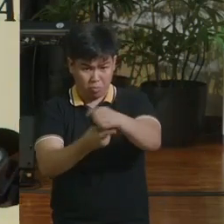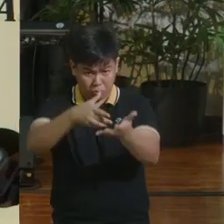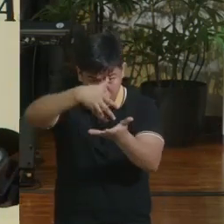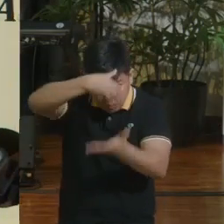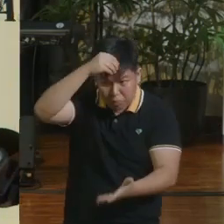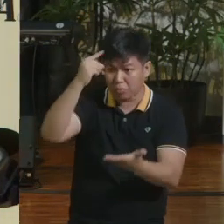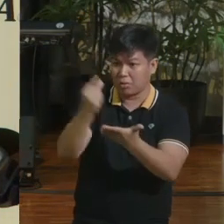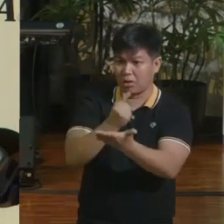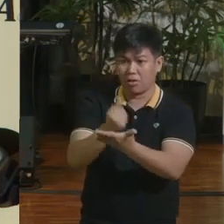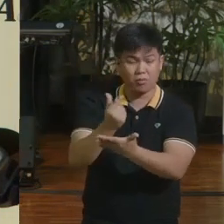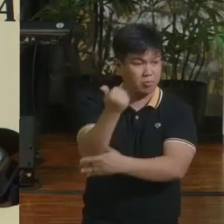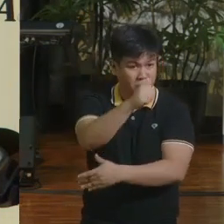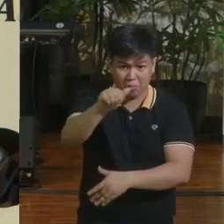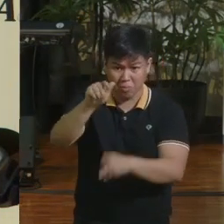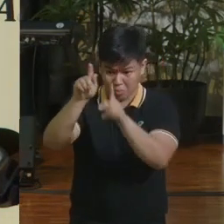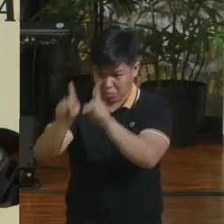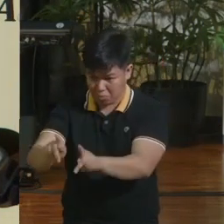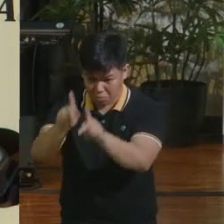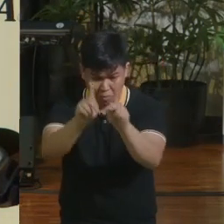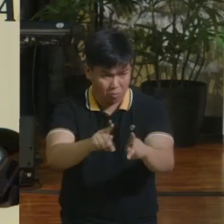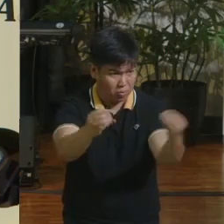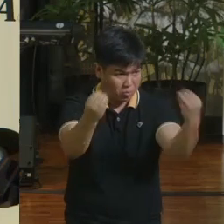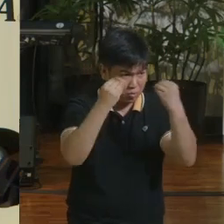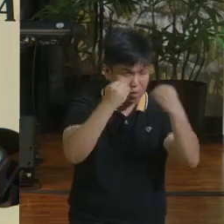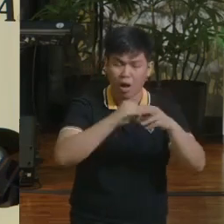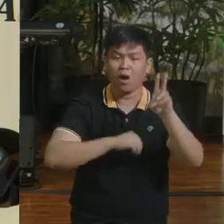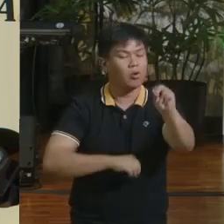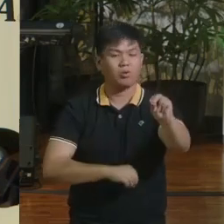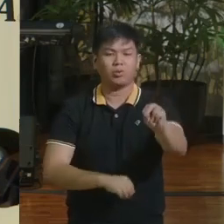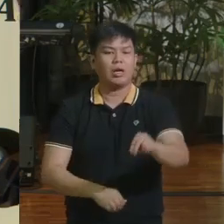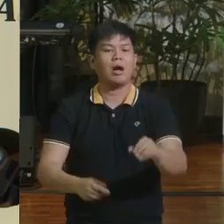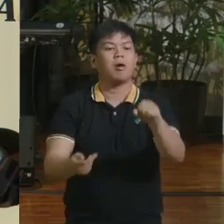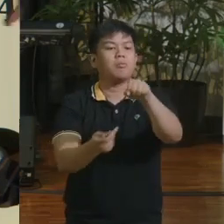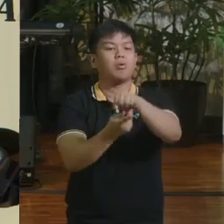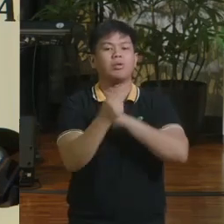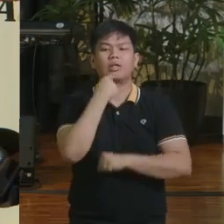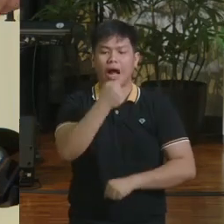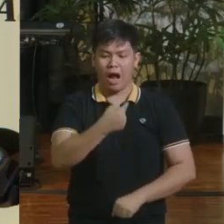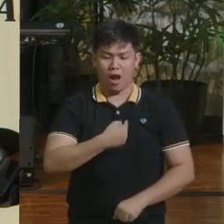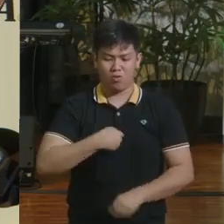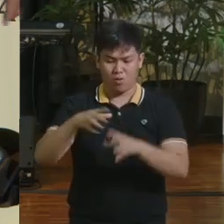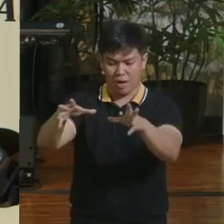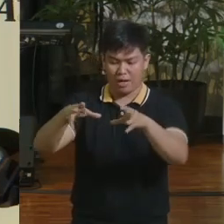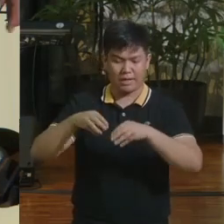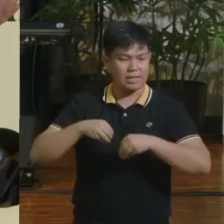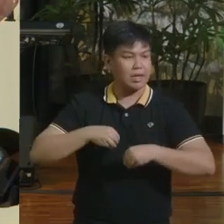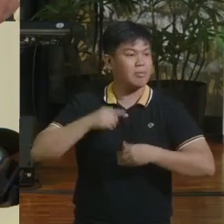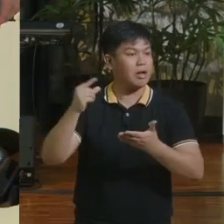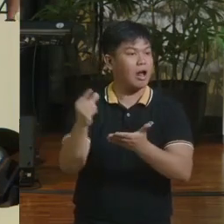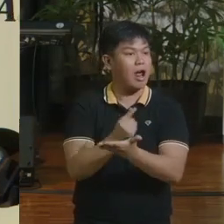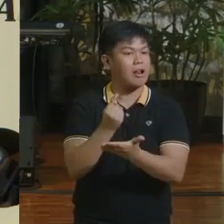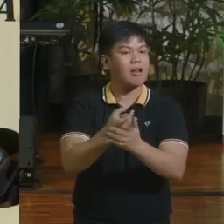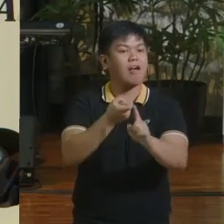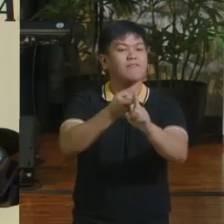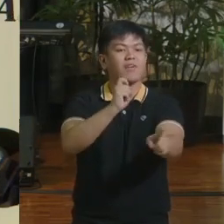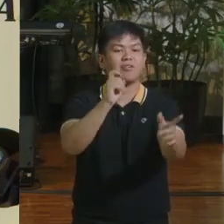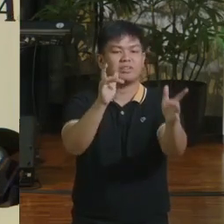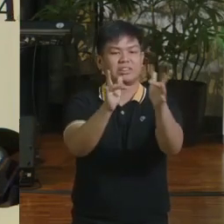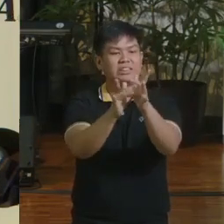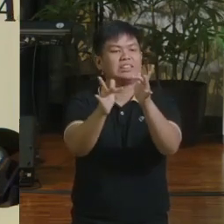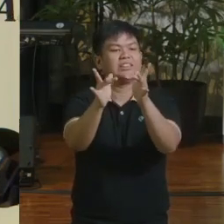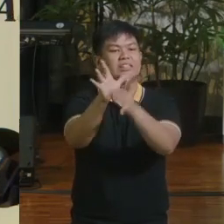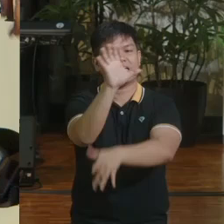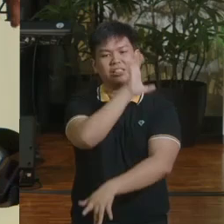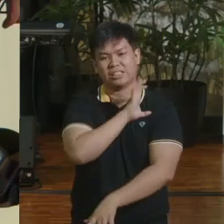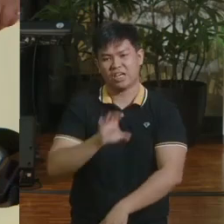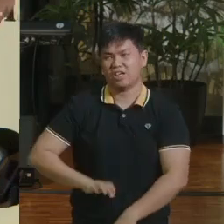na sino, kundi siya ay tinanggap ko mula kay Kristo Jesus mismo. Kaya siya ay